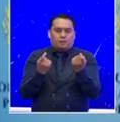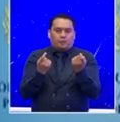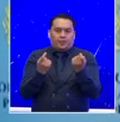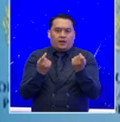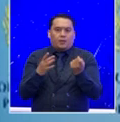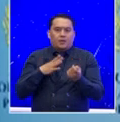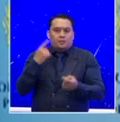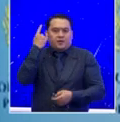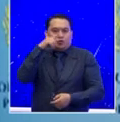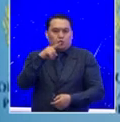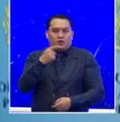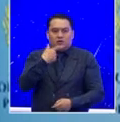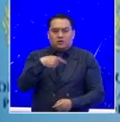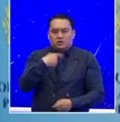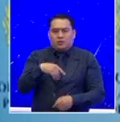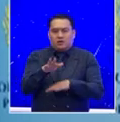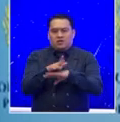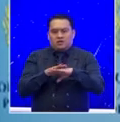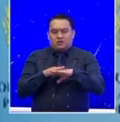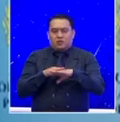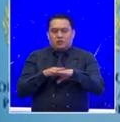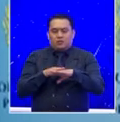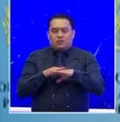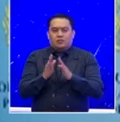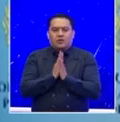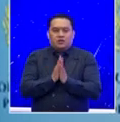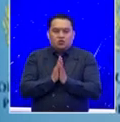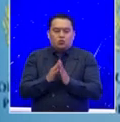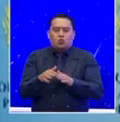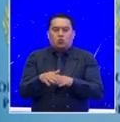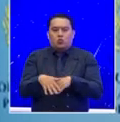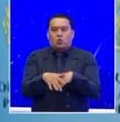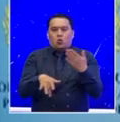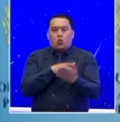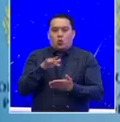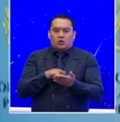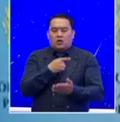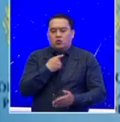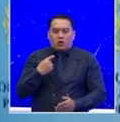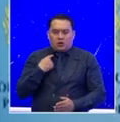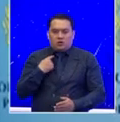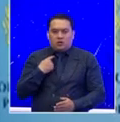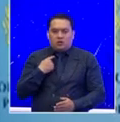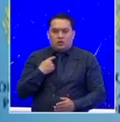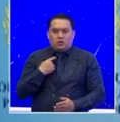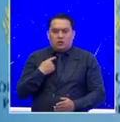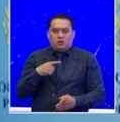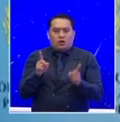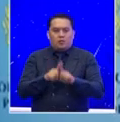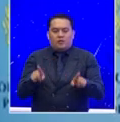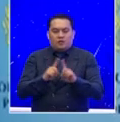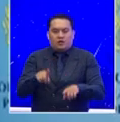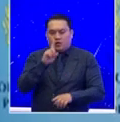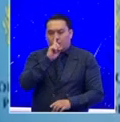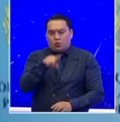Это все было придумано. Я извиняюсь, я прошу прощения у города Талдыкурган. Больше это не